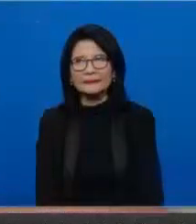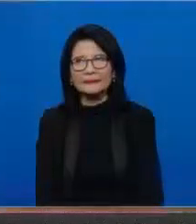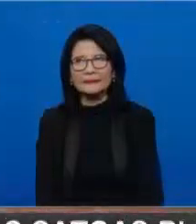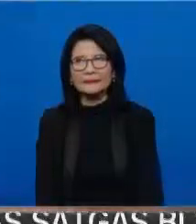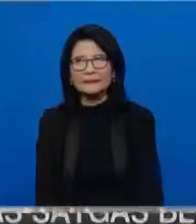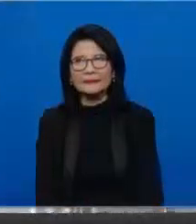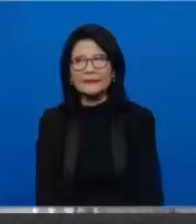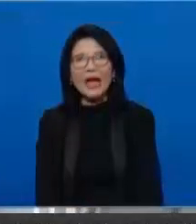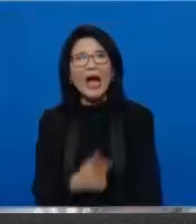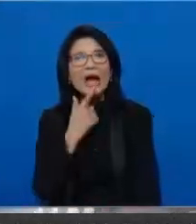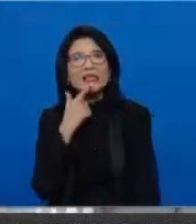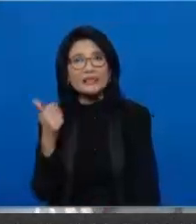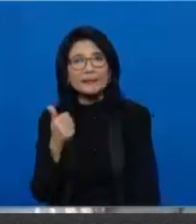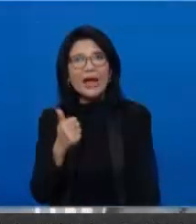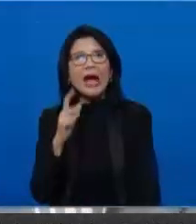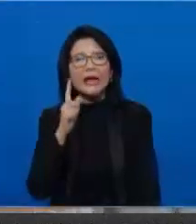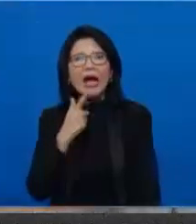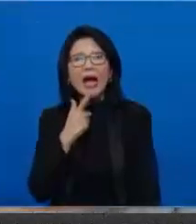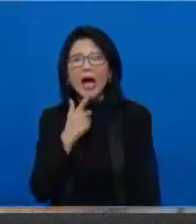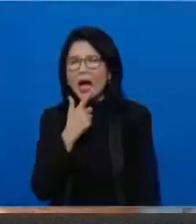Oke, rasa ikannya benar-benar berasa.